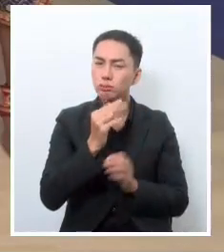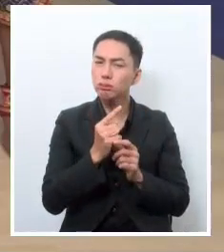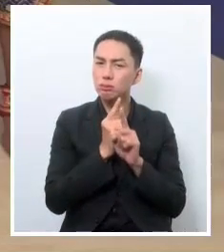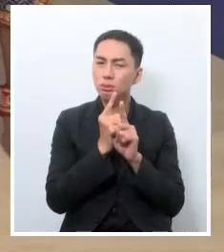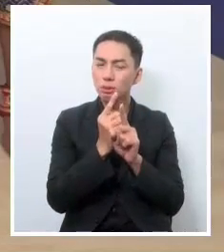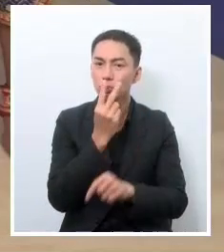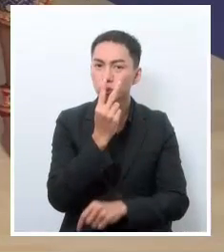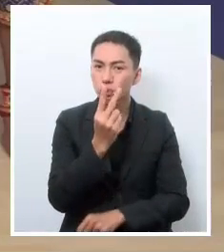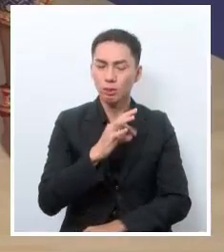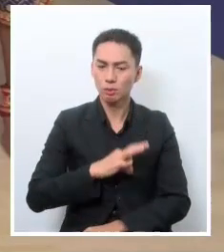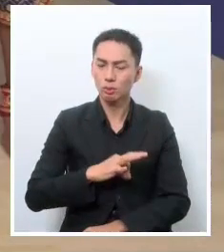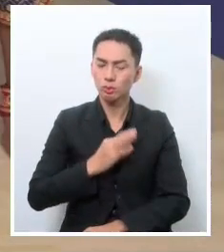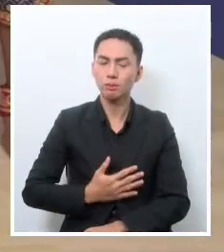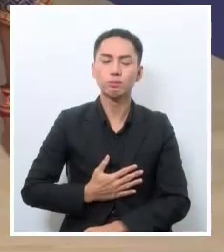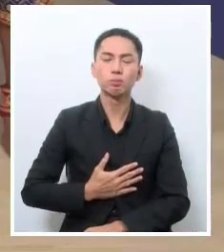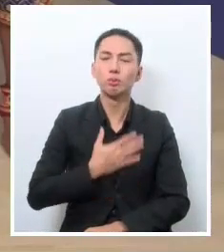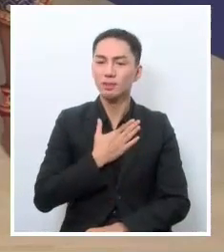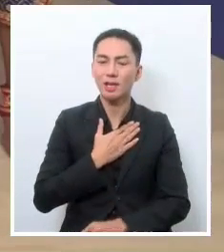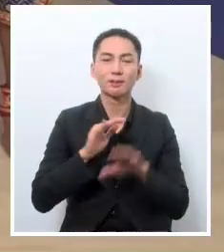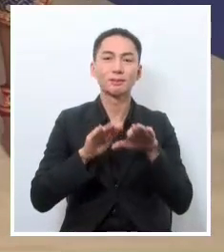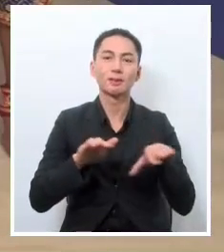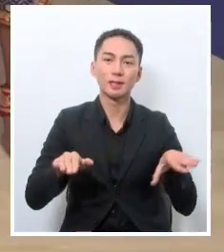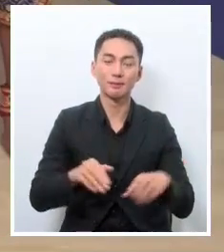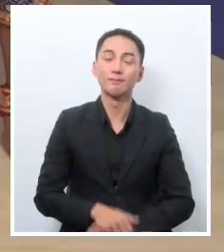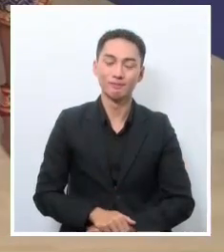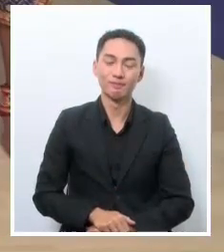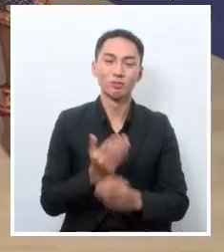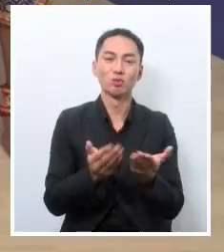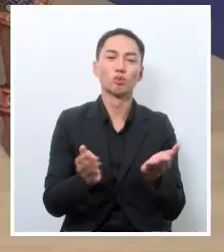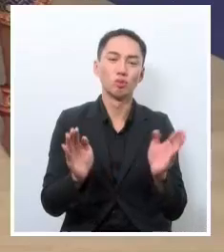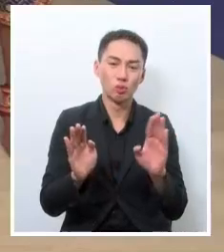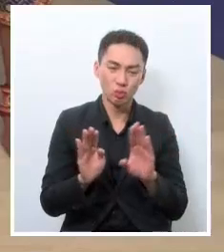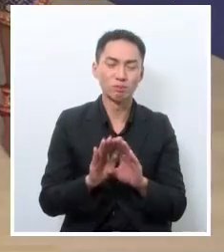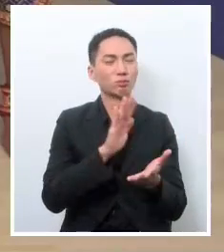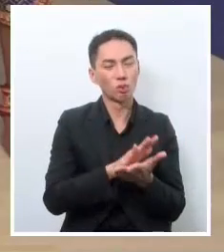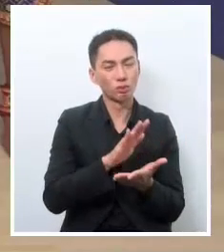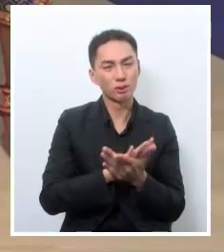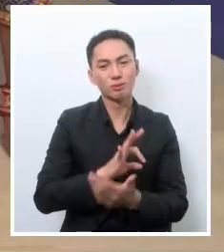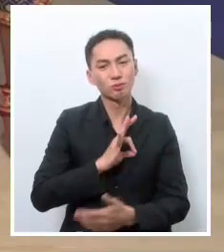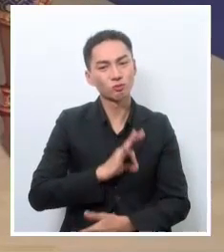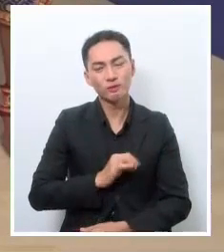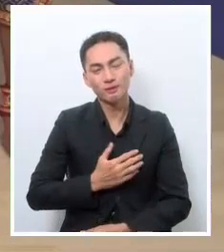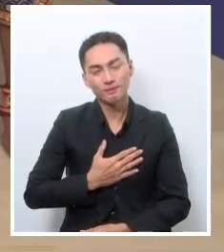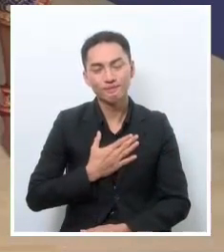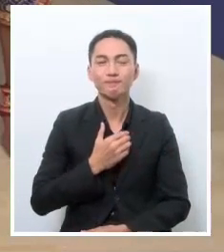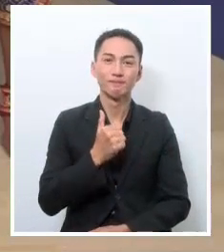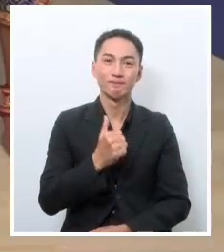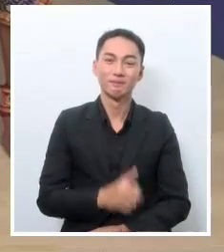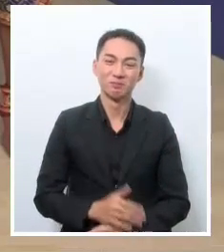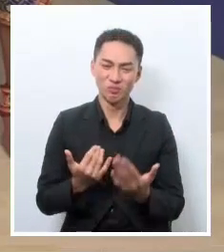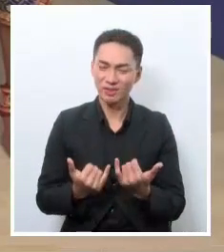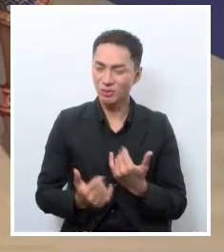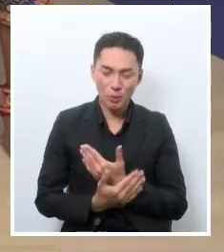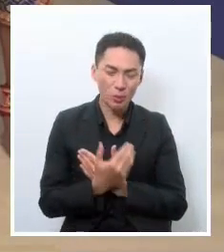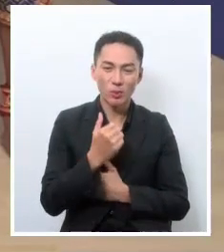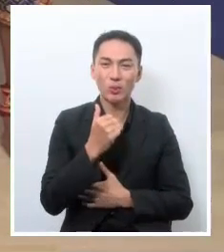ถึงความภาคภูมิใจในความสำเร็จตรงจุดนี้กับนักเรียนและผู้ปกครองและโรงเรียนด้วยนะคะก็เลยต้องมาสัมภาษณ์